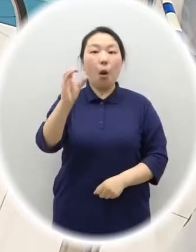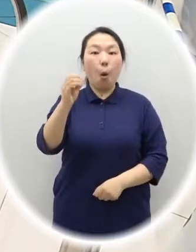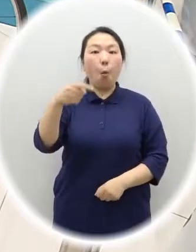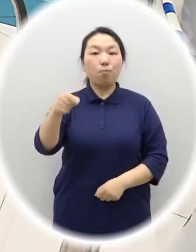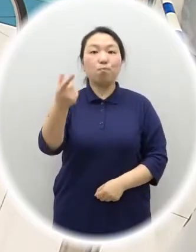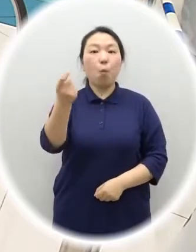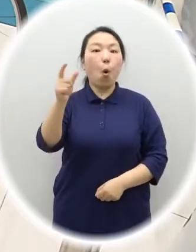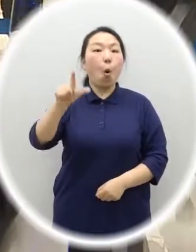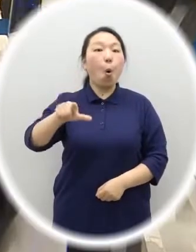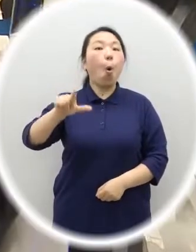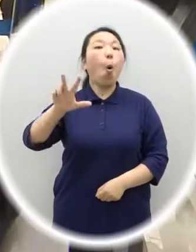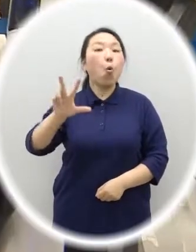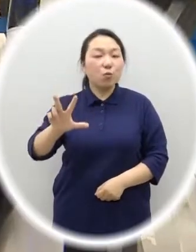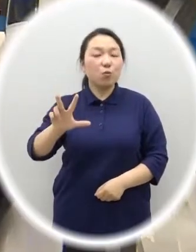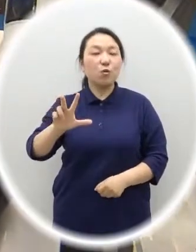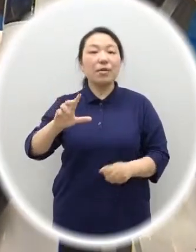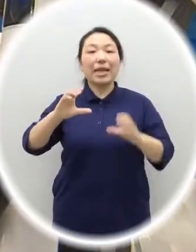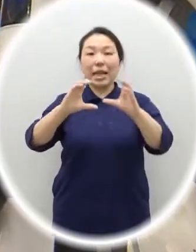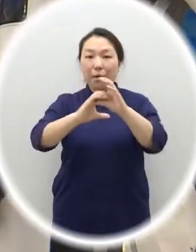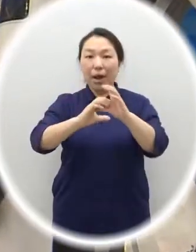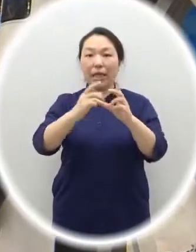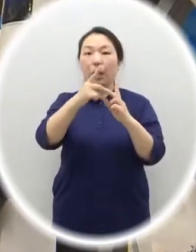スポーツフェスティバルを開催しました。